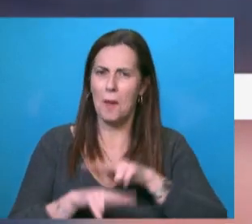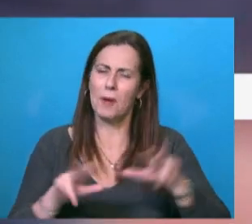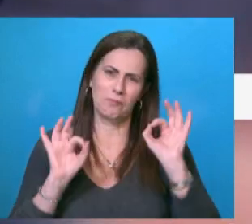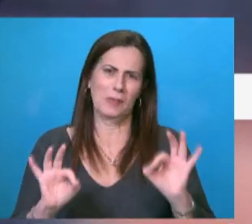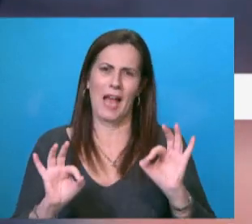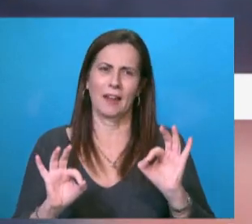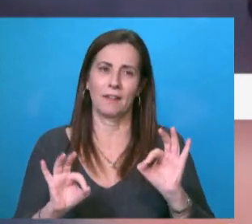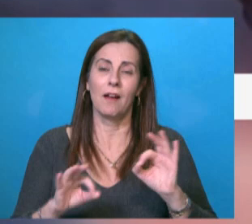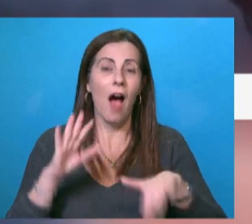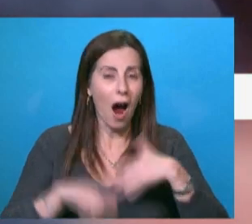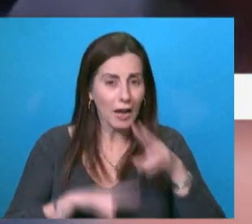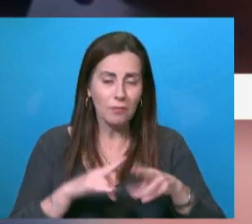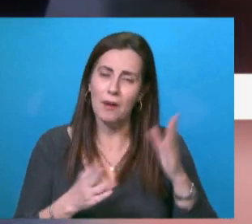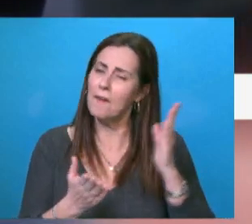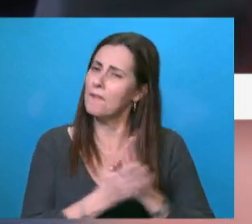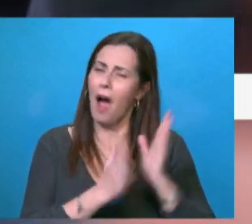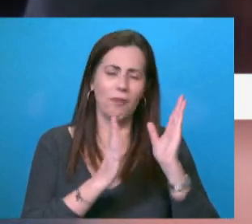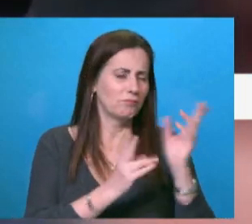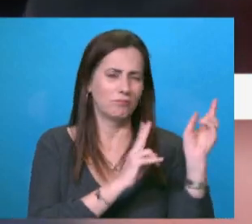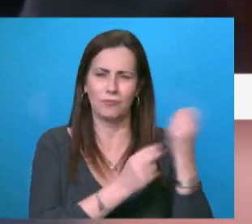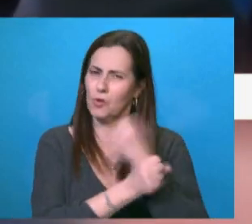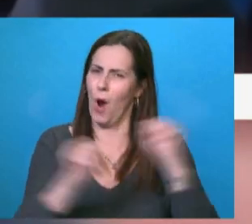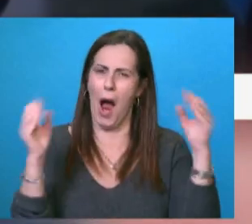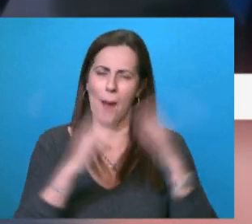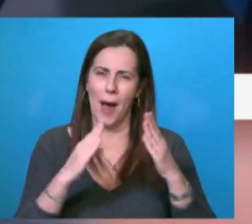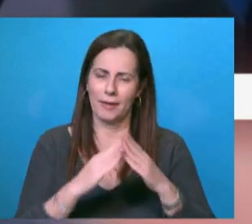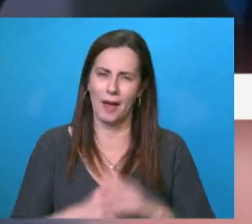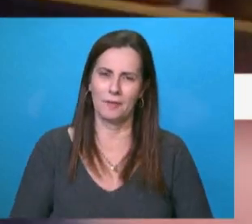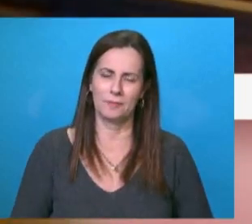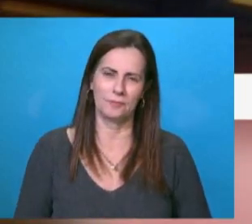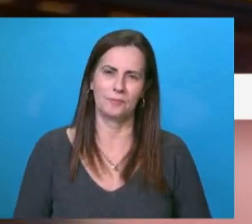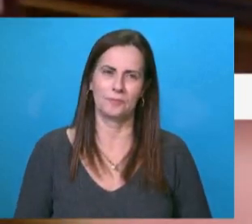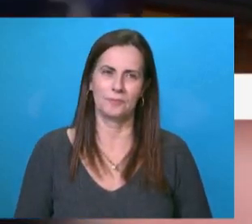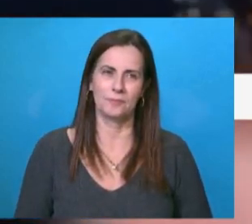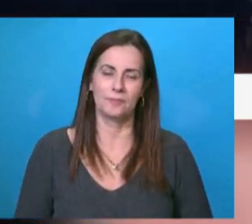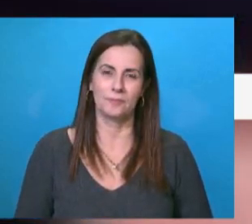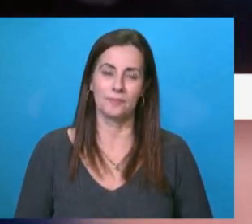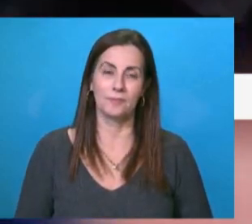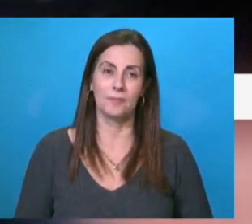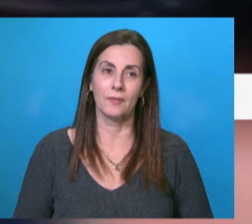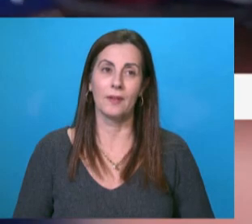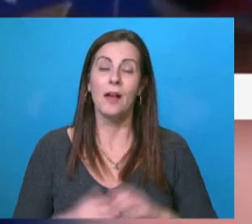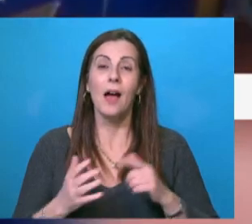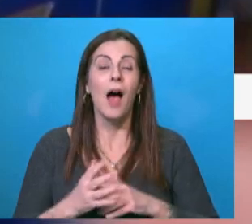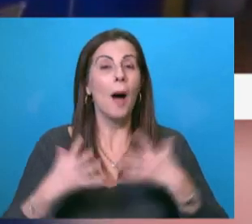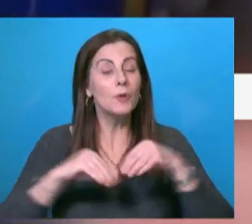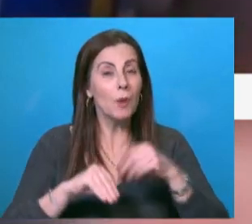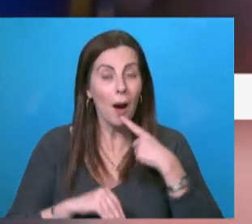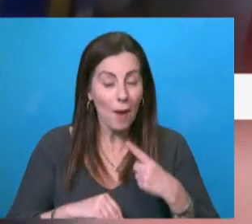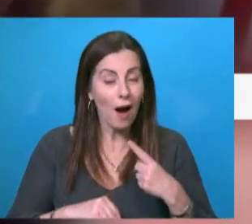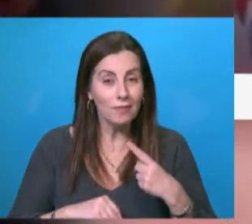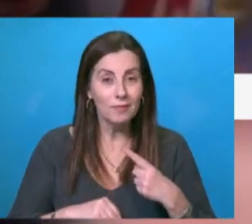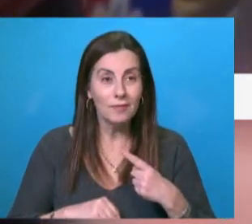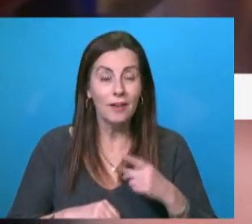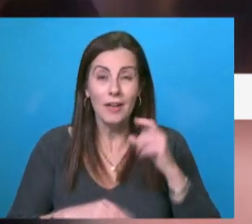ולאחר טיפול והשגחה הוא ישוחרר לביתו כבר בימים הקרובים. בהצהרה שפרסמה המשפחה נאמר בין השאר שפסגת